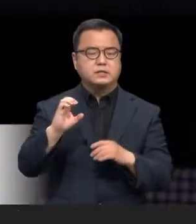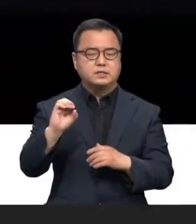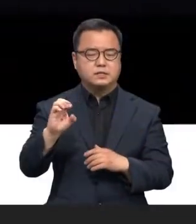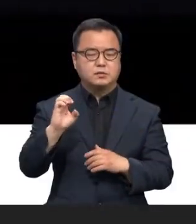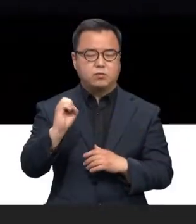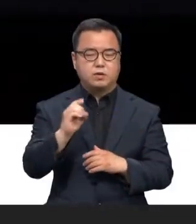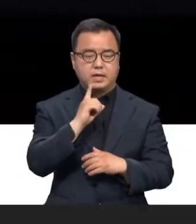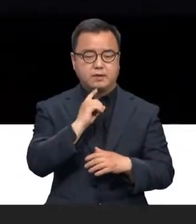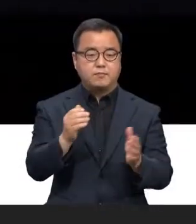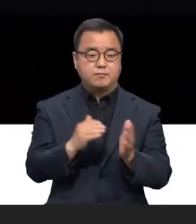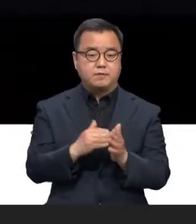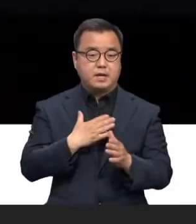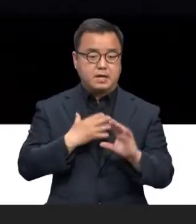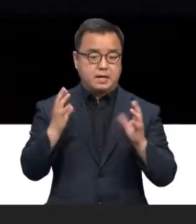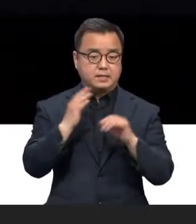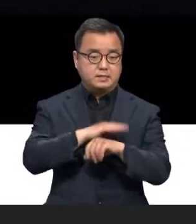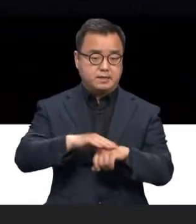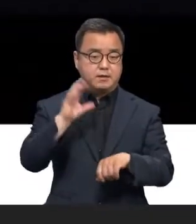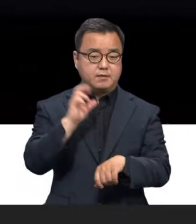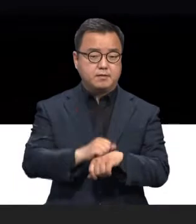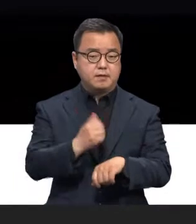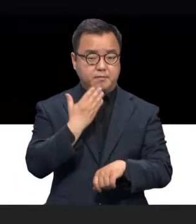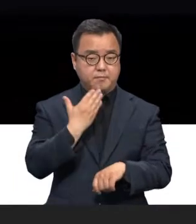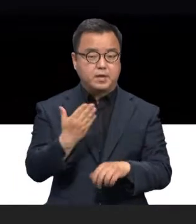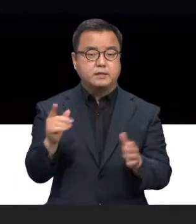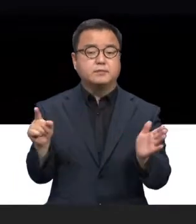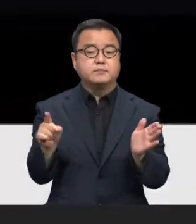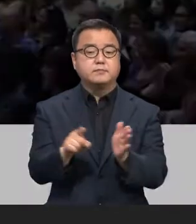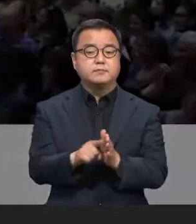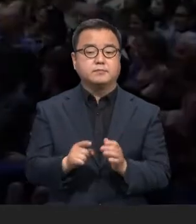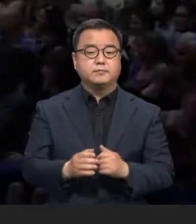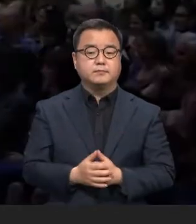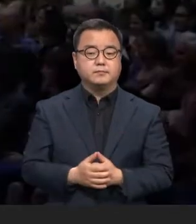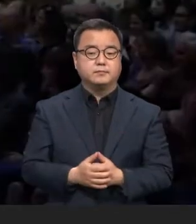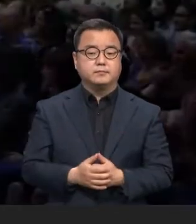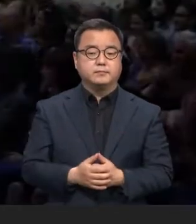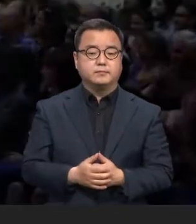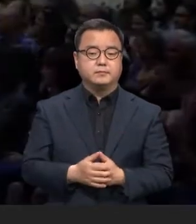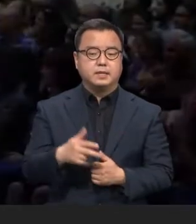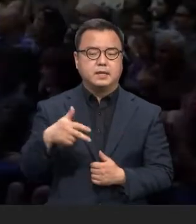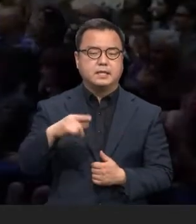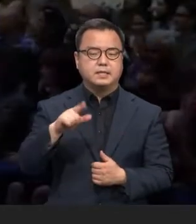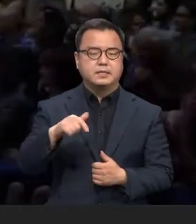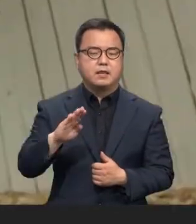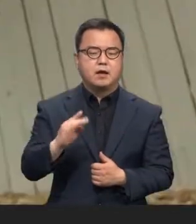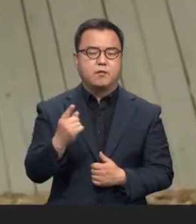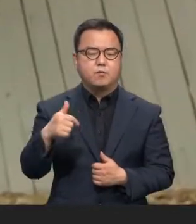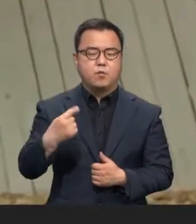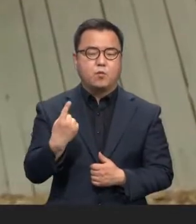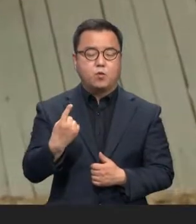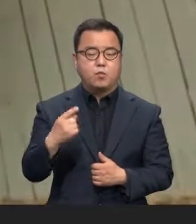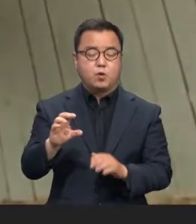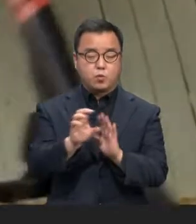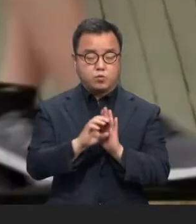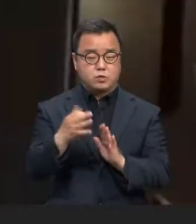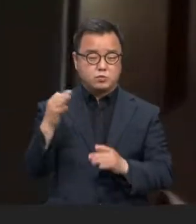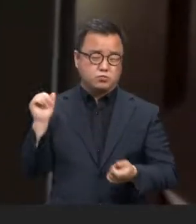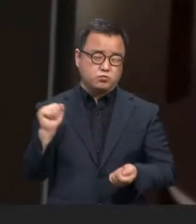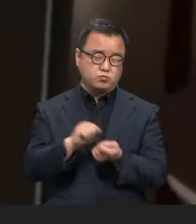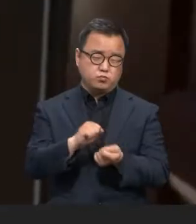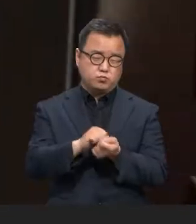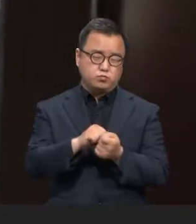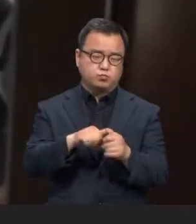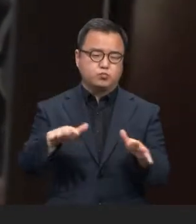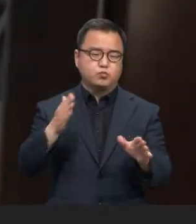I believe that kids can be their own best role models. 잭 보노가 하필 코로나19 대유행 기간에 사업을